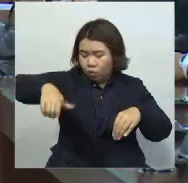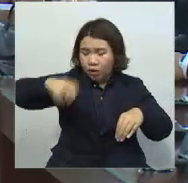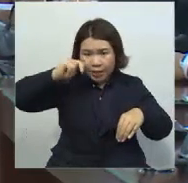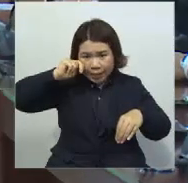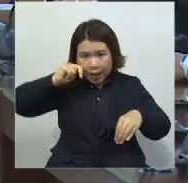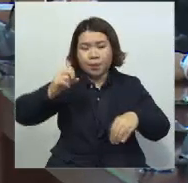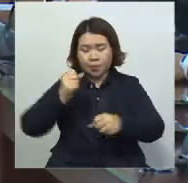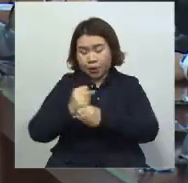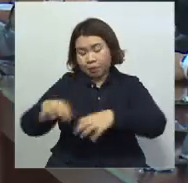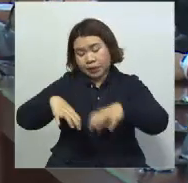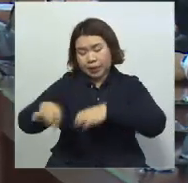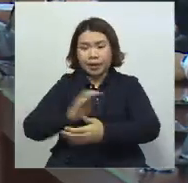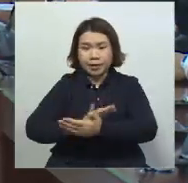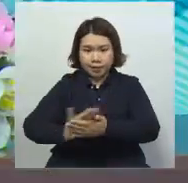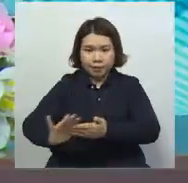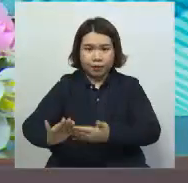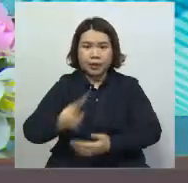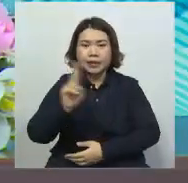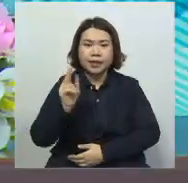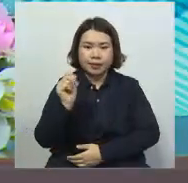ให้อยู่ในสภาพพร้อมใช้งานด้วยค่ะ